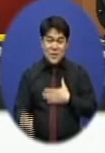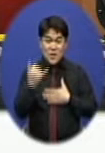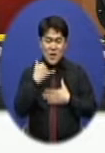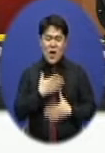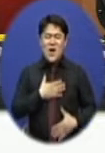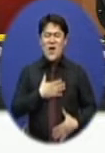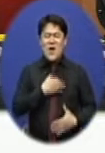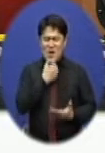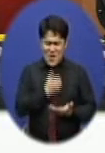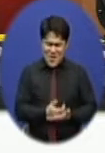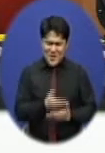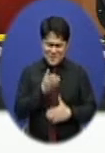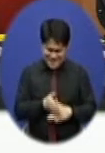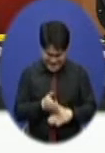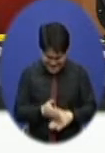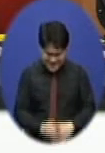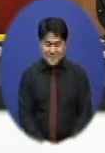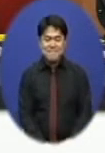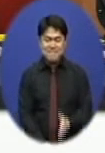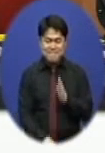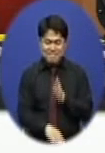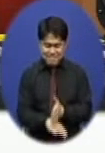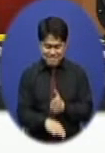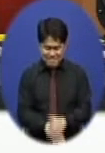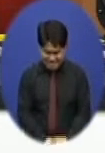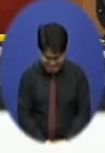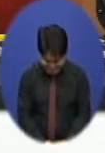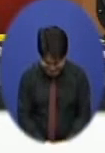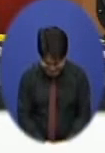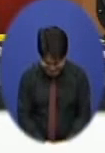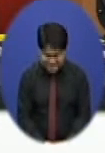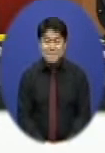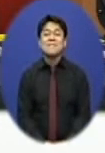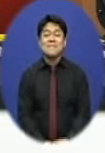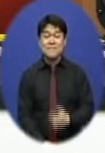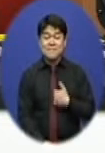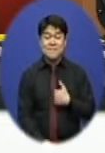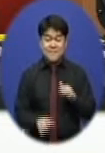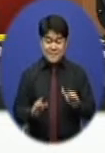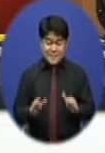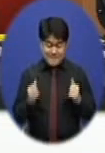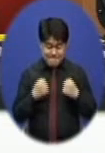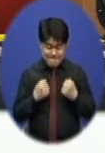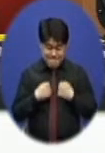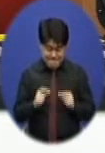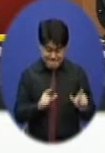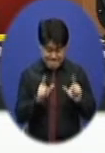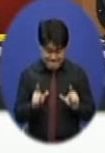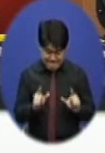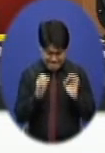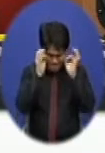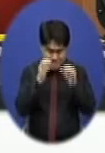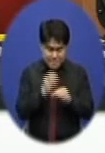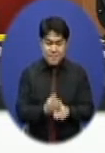연락했다는 게 너무나 감사하고 고마울 따름. 아유, 예, 감사합니다. 예. 그러면 어떤... 지금 열심히 살고 있습니다. 아, 그렇군요. 그러면